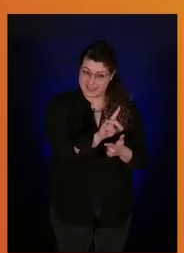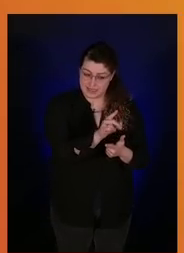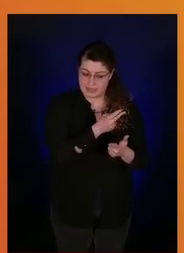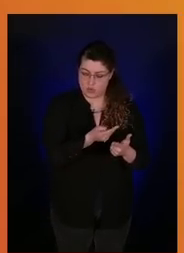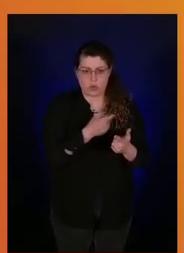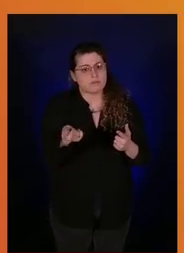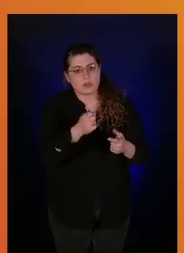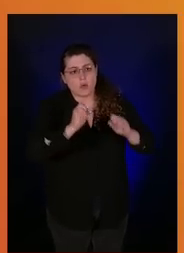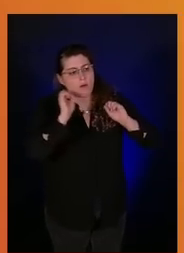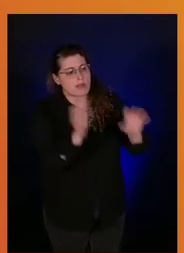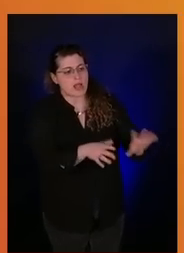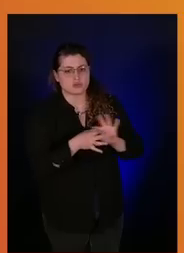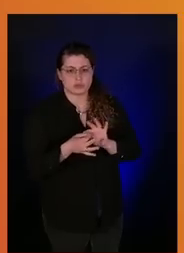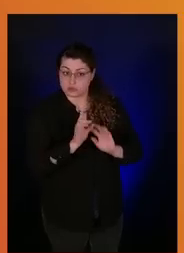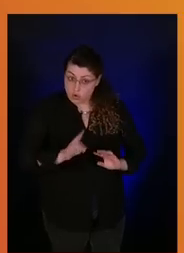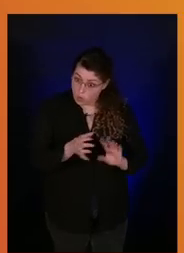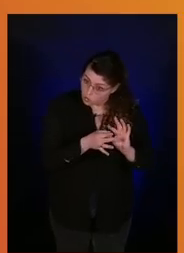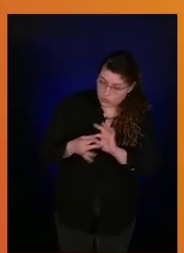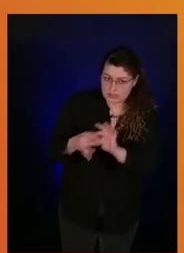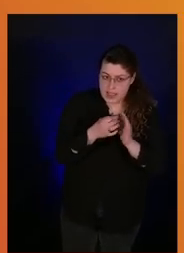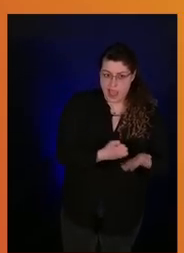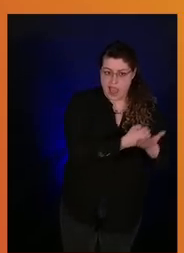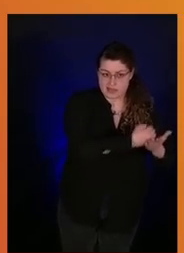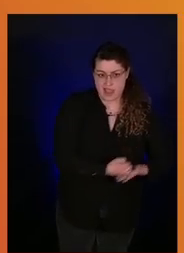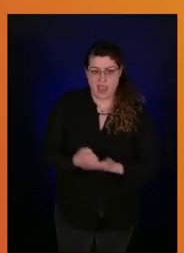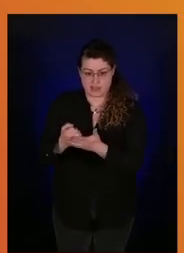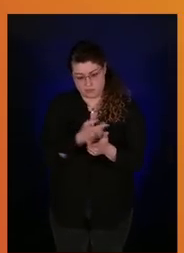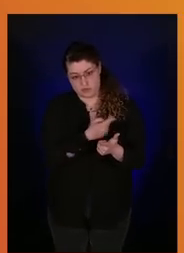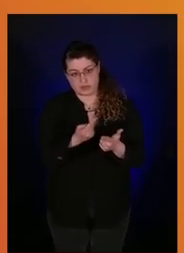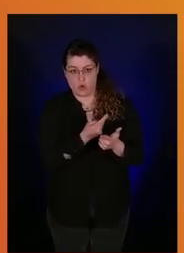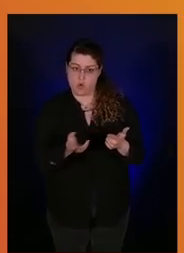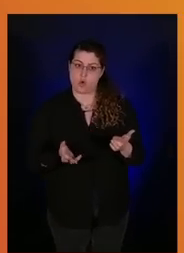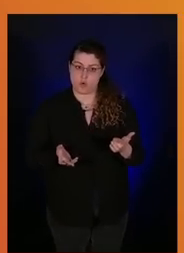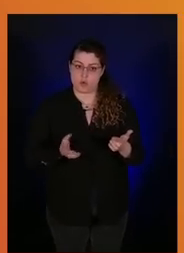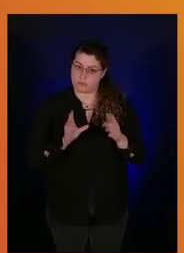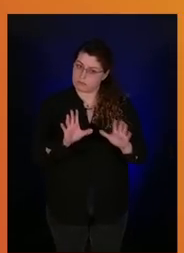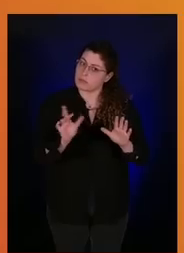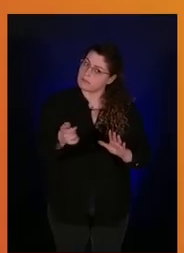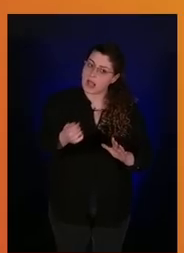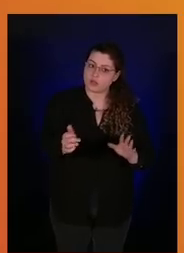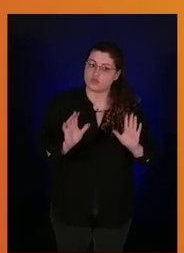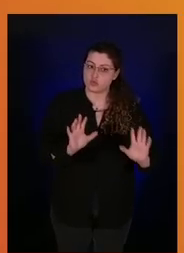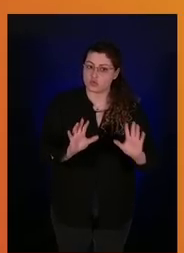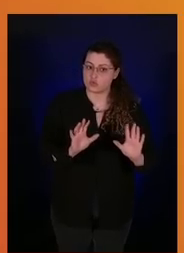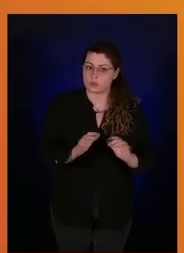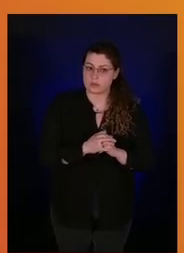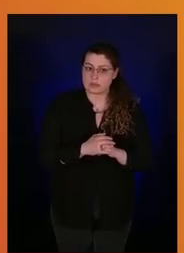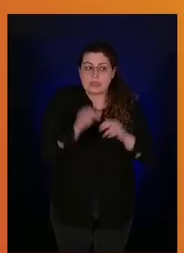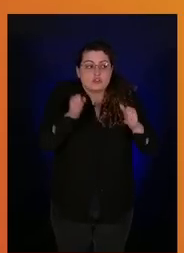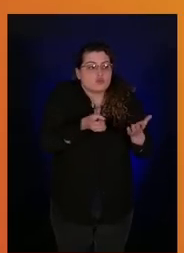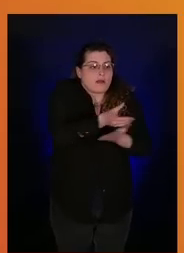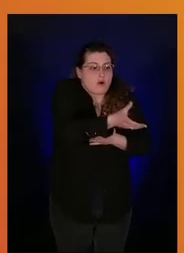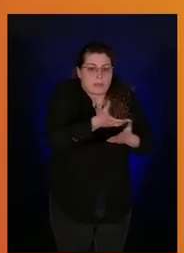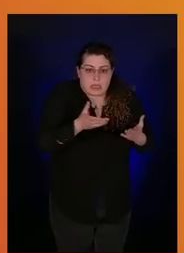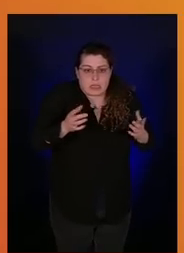bien évidemment, la solidarité, l'aide, l'entraide avec les deux unions départementales qui sont concernées. Voilà, écoutez, si je peux apporter cet élément de